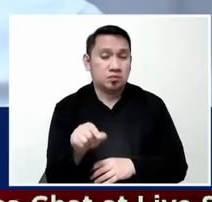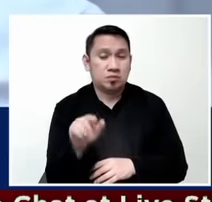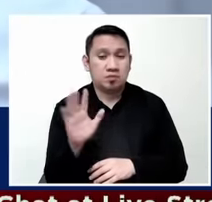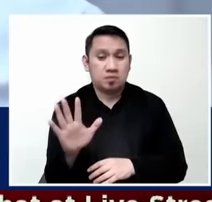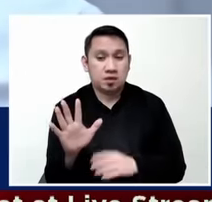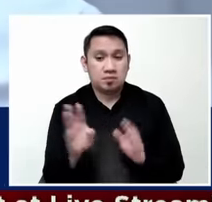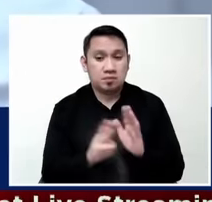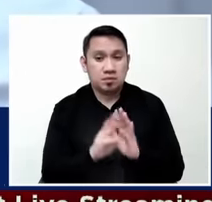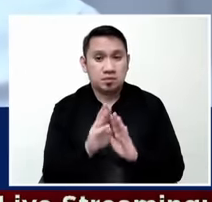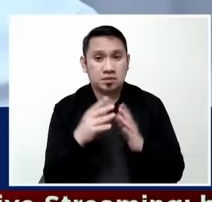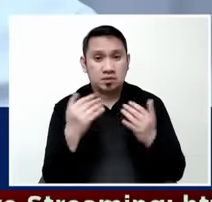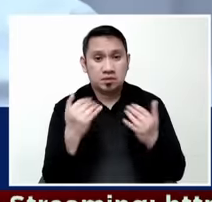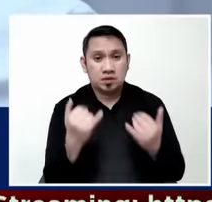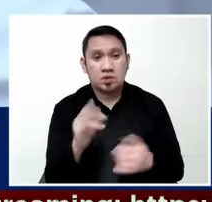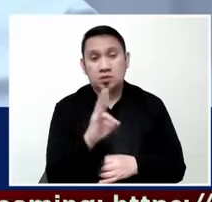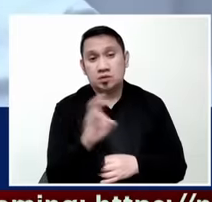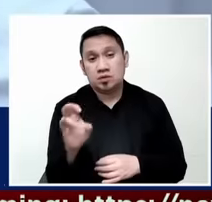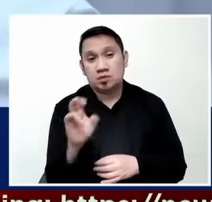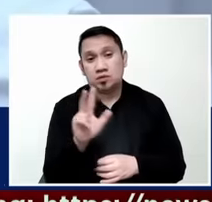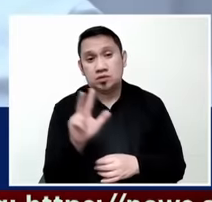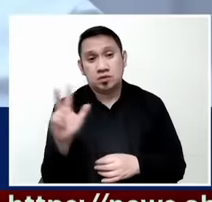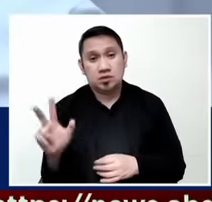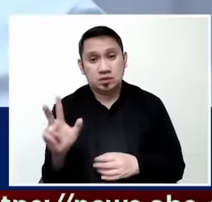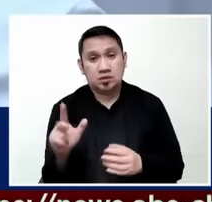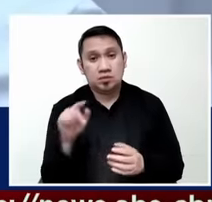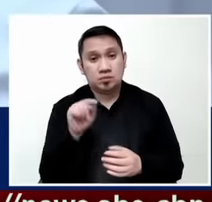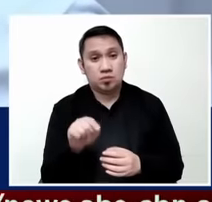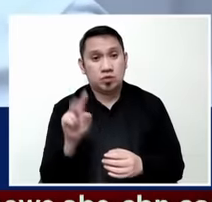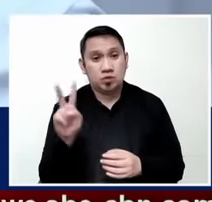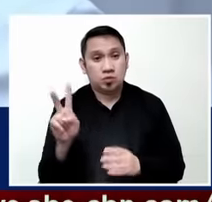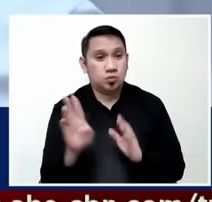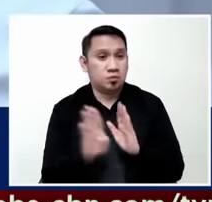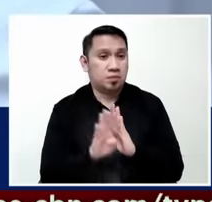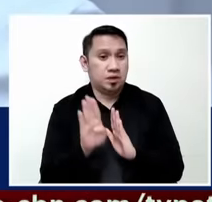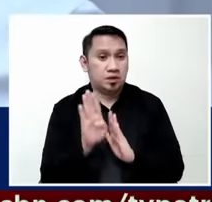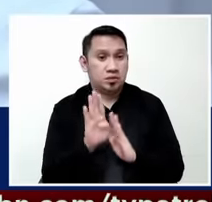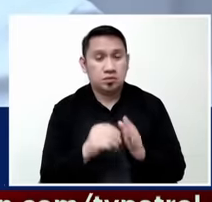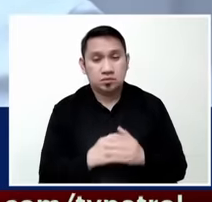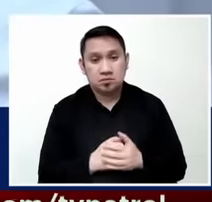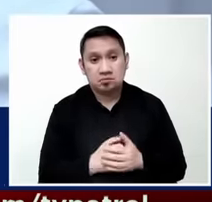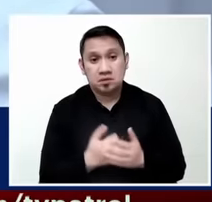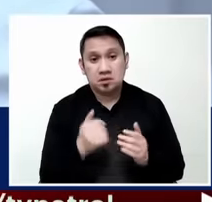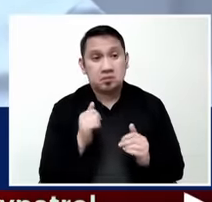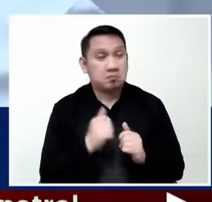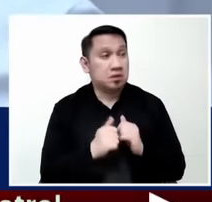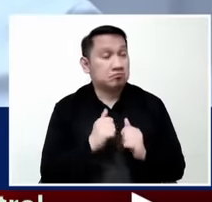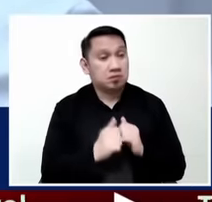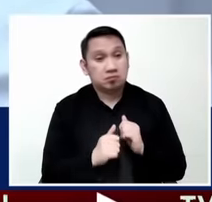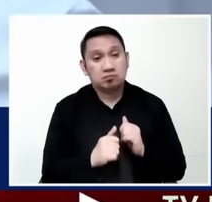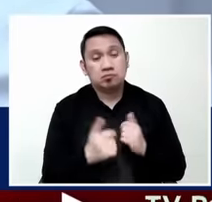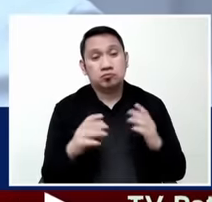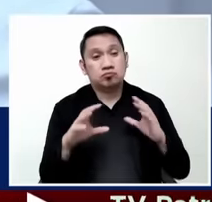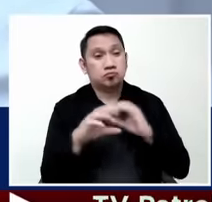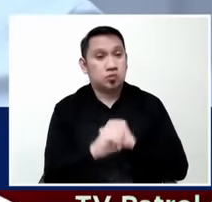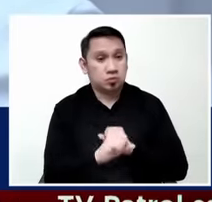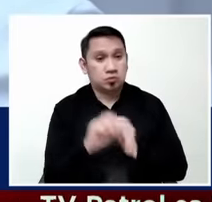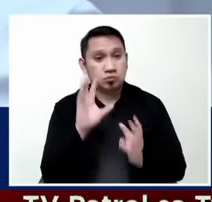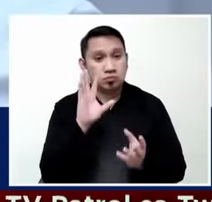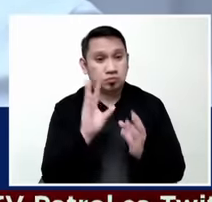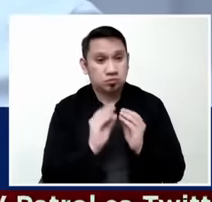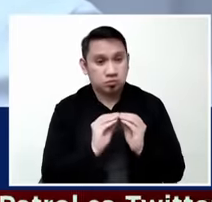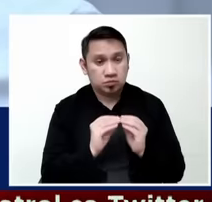naging 733.2 billion. So may total po ngayon sa Office of the